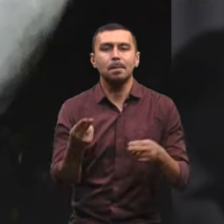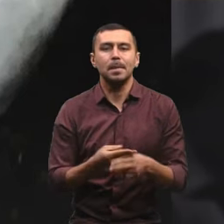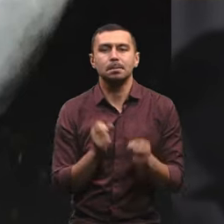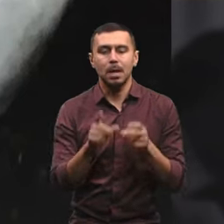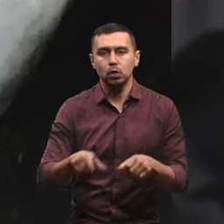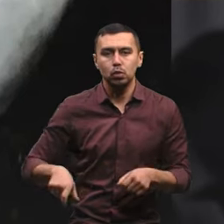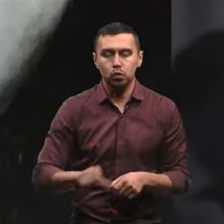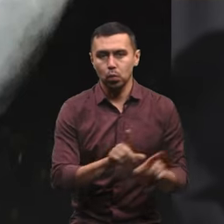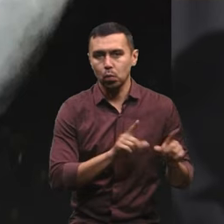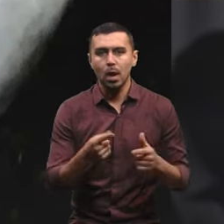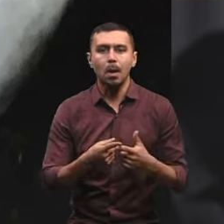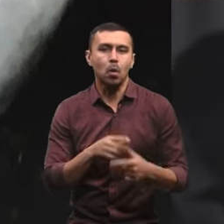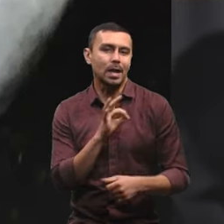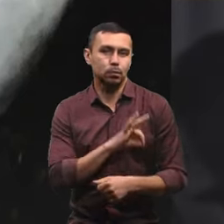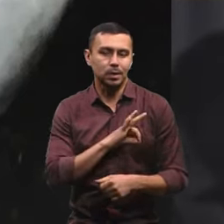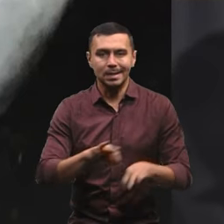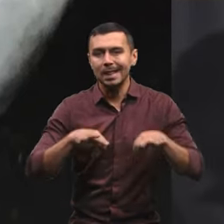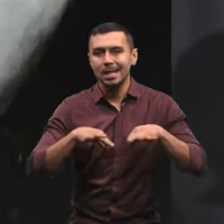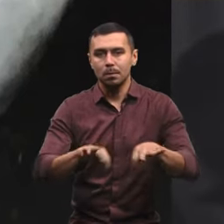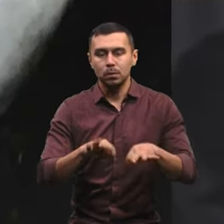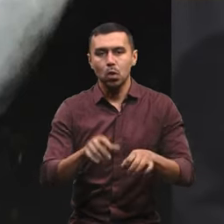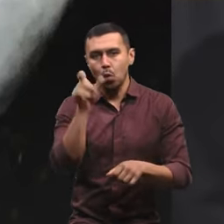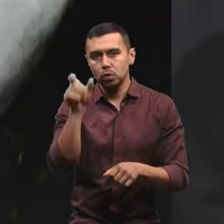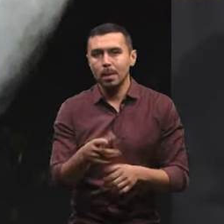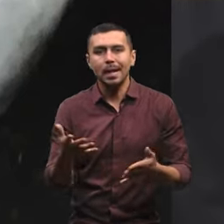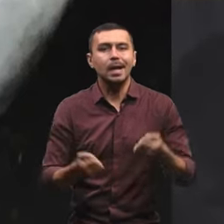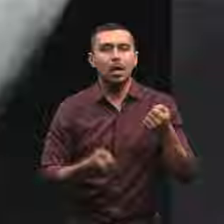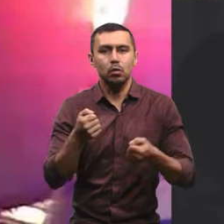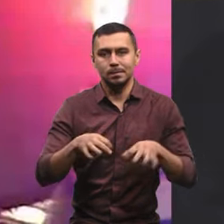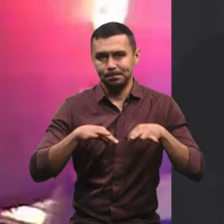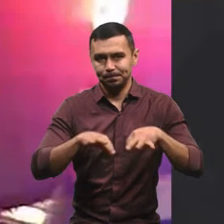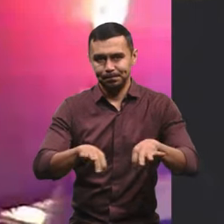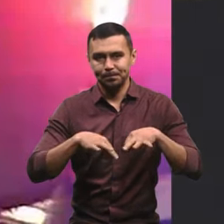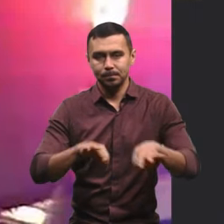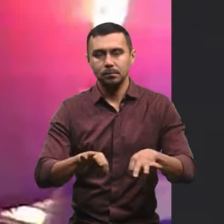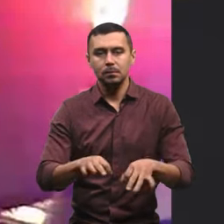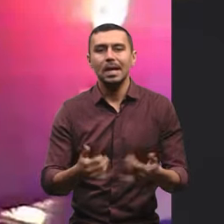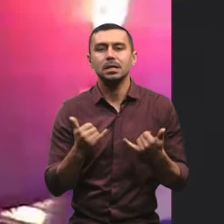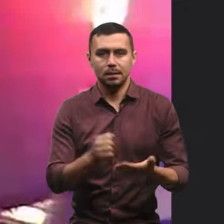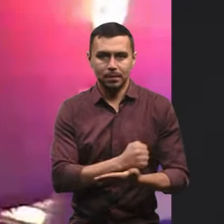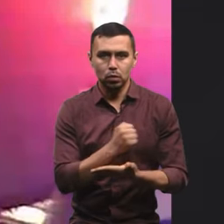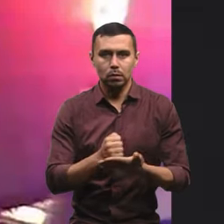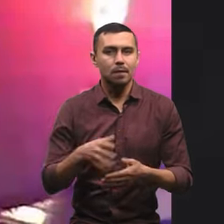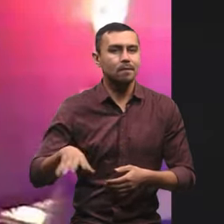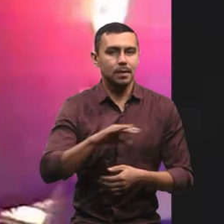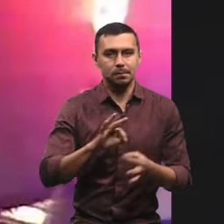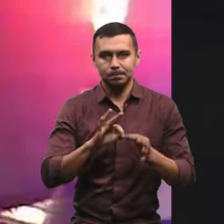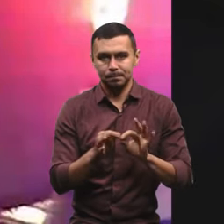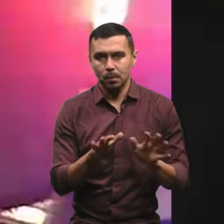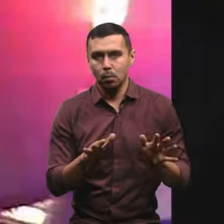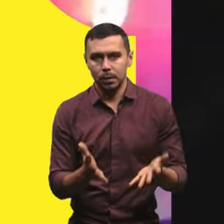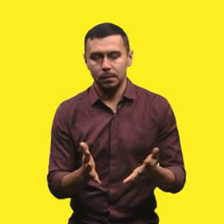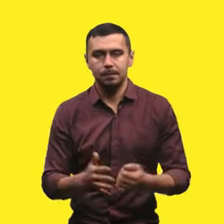безпеки дорожнього руху або експлуатації транспорту особами, які керують транспортними засобами». І наразі встановлюють усі обставини